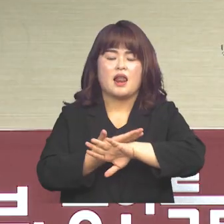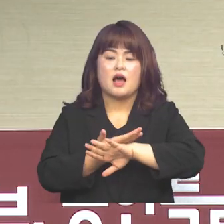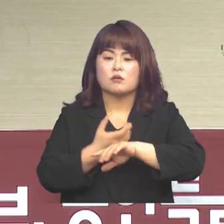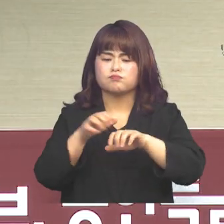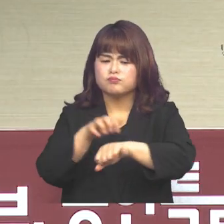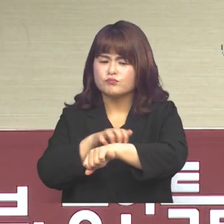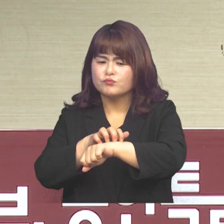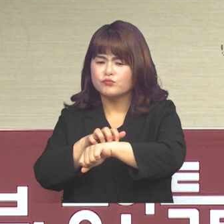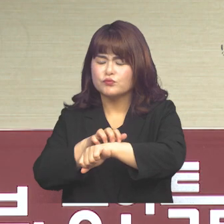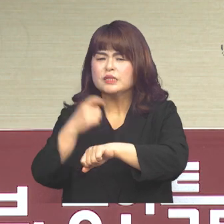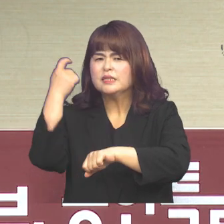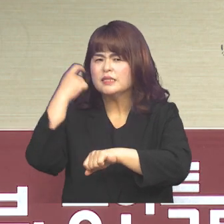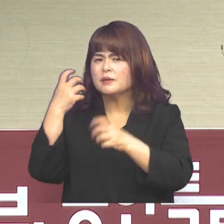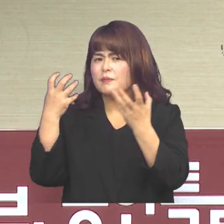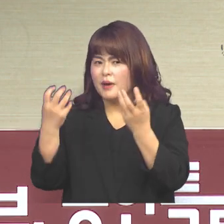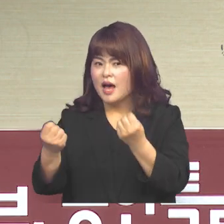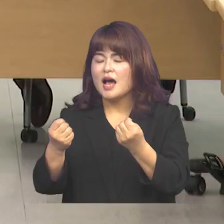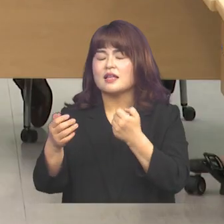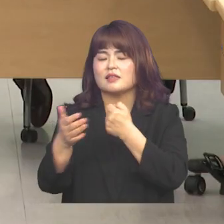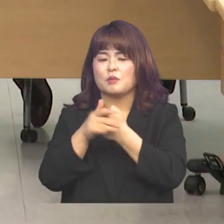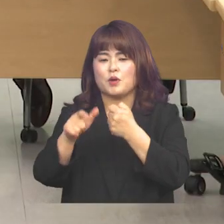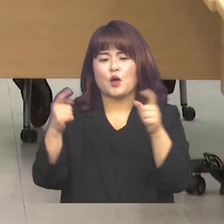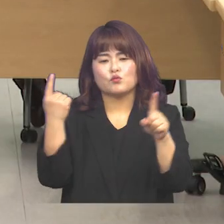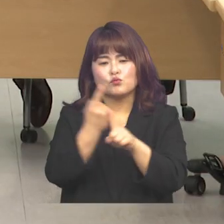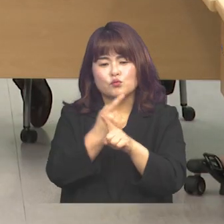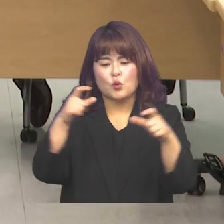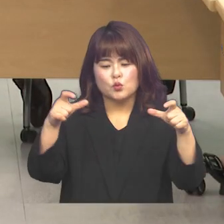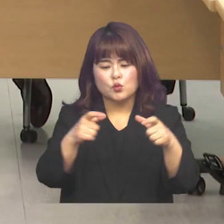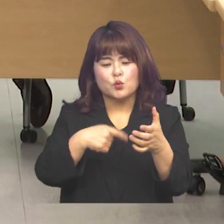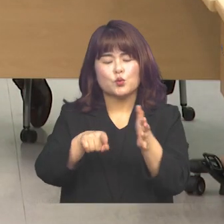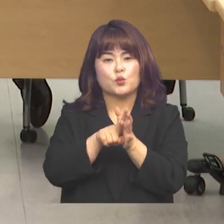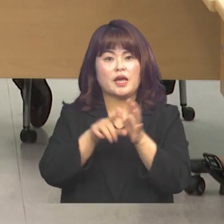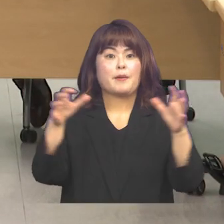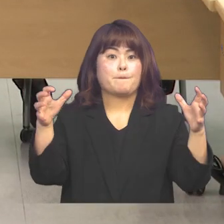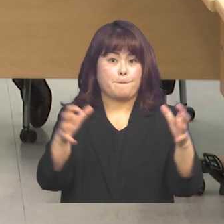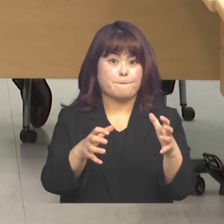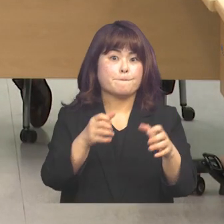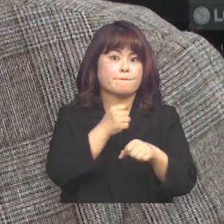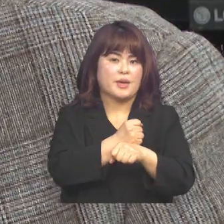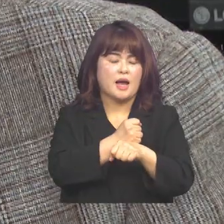시민들이 느끼는 불편도 적지 않기 때문에 그 불편을 덜어드리기 위해 이